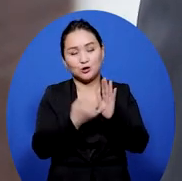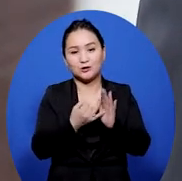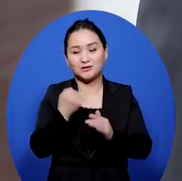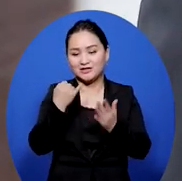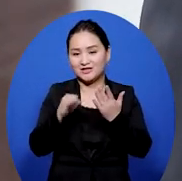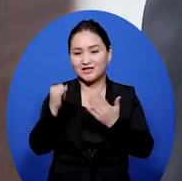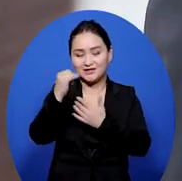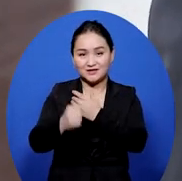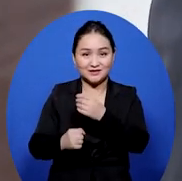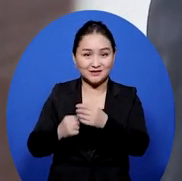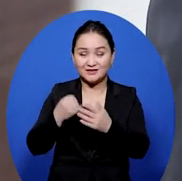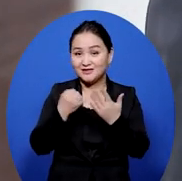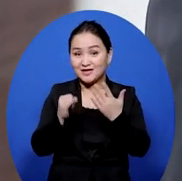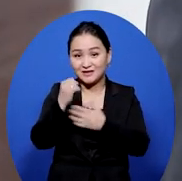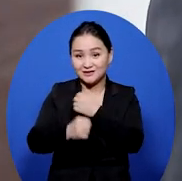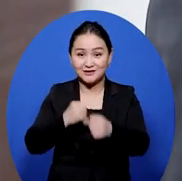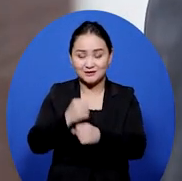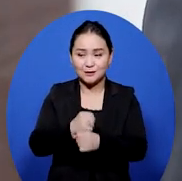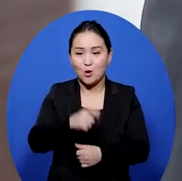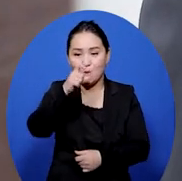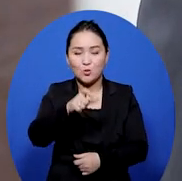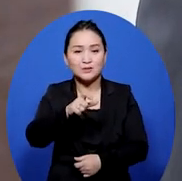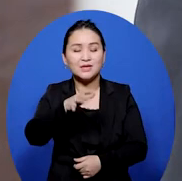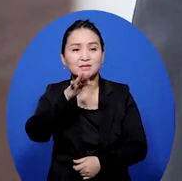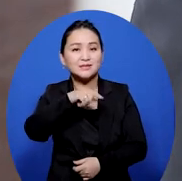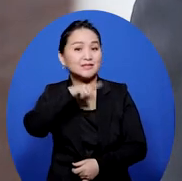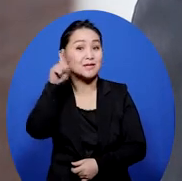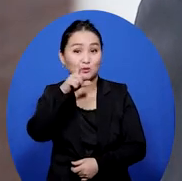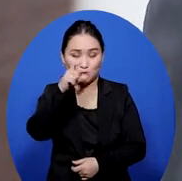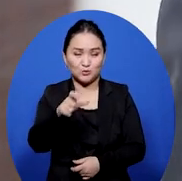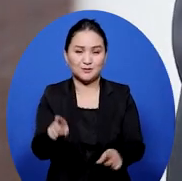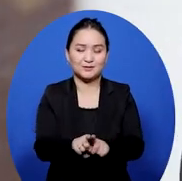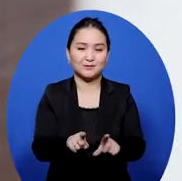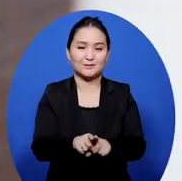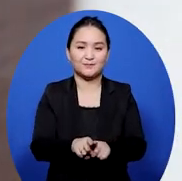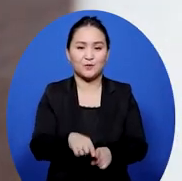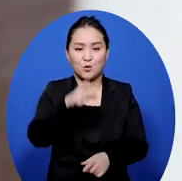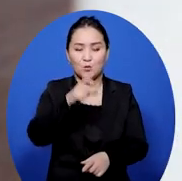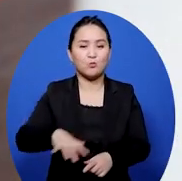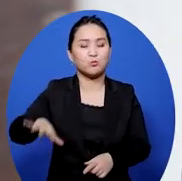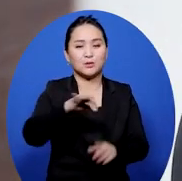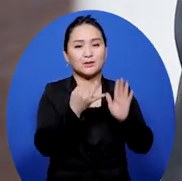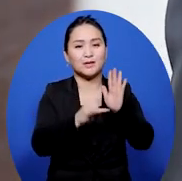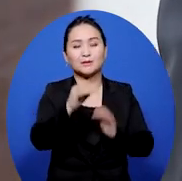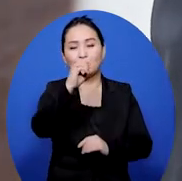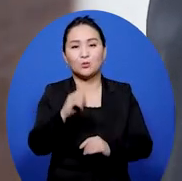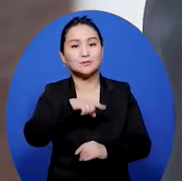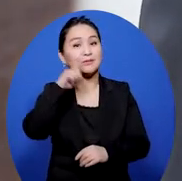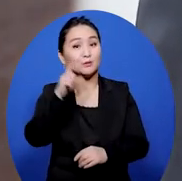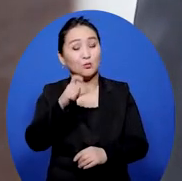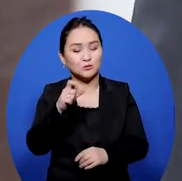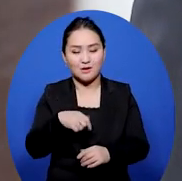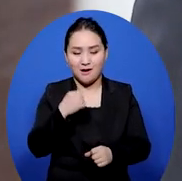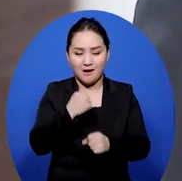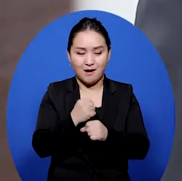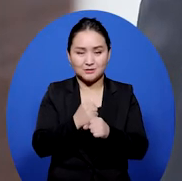Хүний насаар ярих юм бол 60 нас хүрч ийнэ л гэсэн хэд залуу. За тэгээд нийт хүн амынхын 70 орчим хувийн залуучууд байна. За